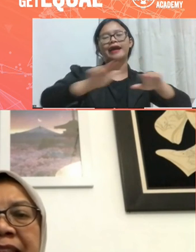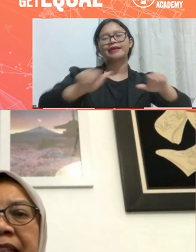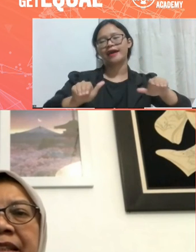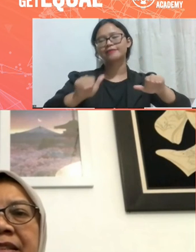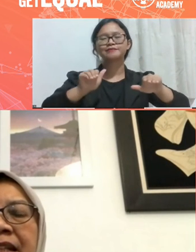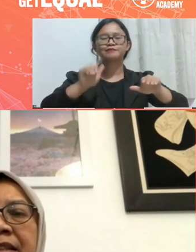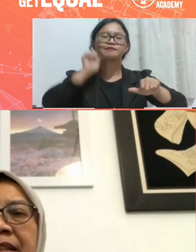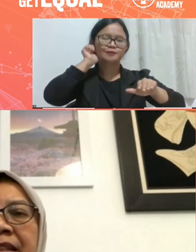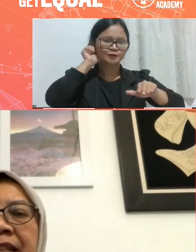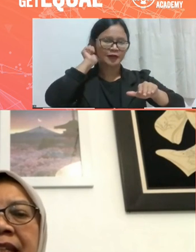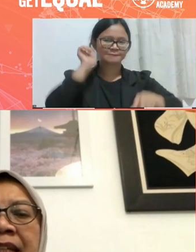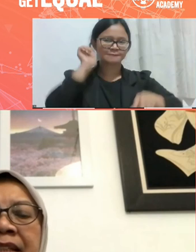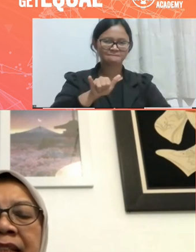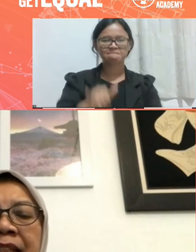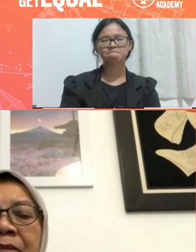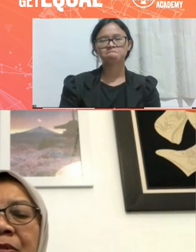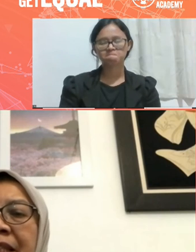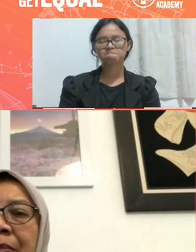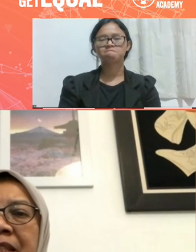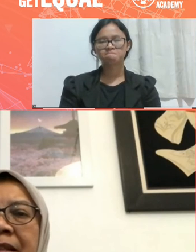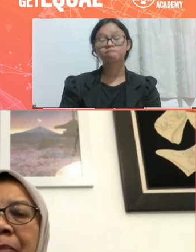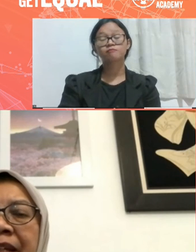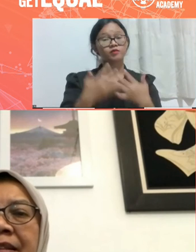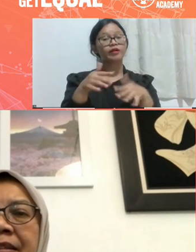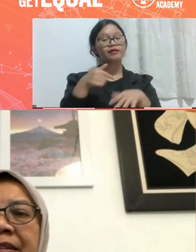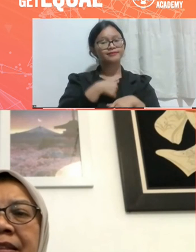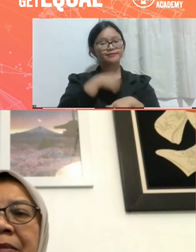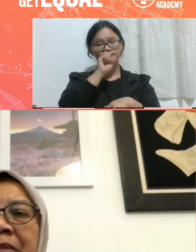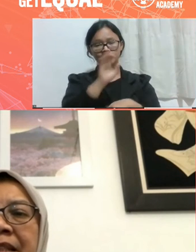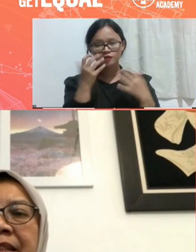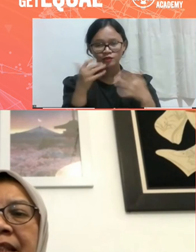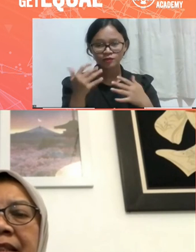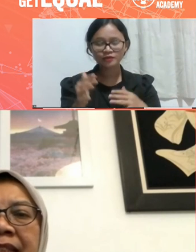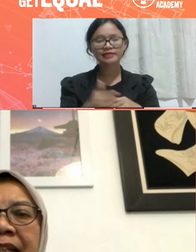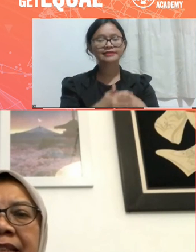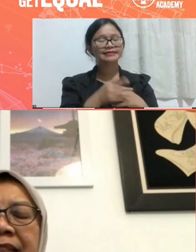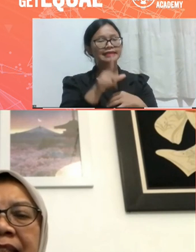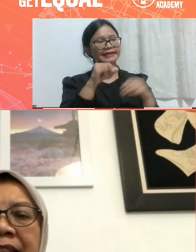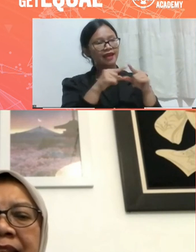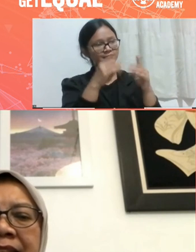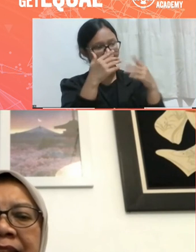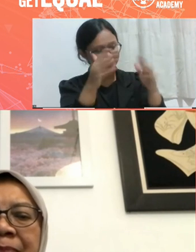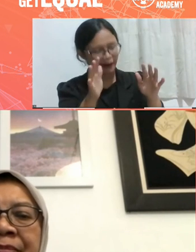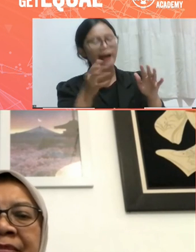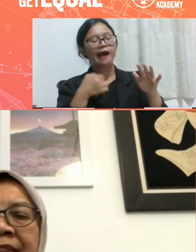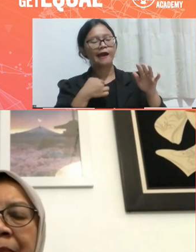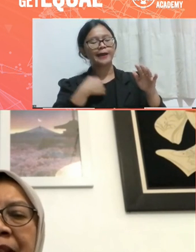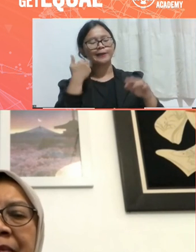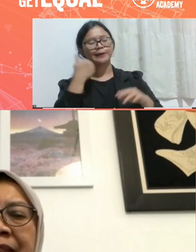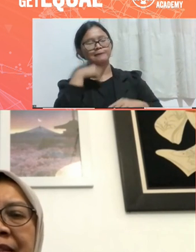anak-anak remaja kita saat ini. Itu mungkin yang bisa sampaikan Mbak Lia terkait dengan